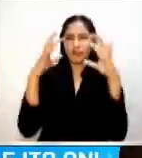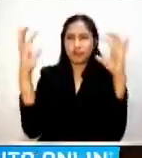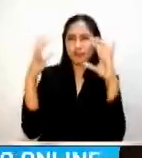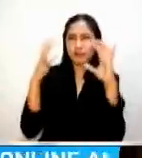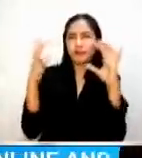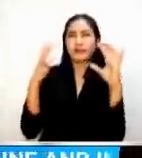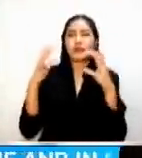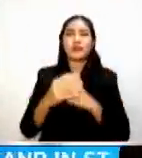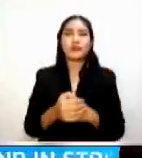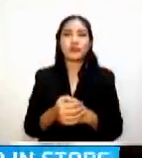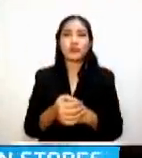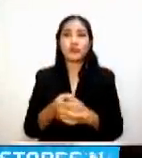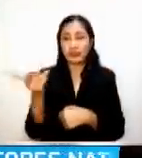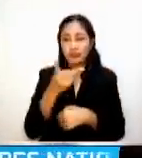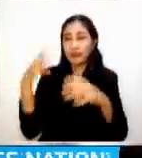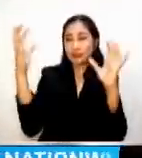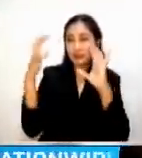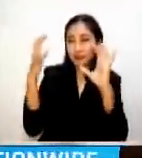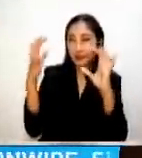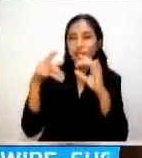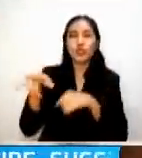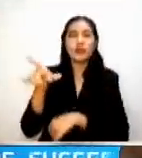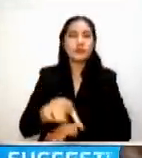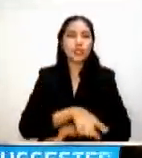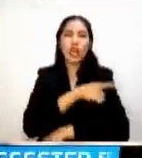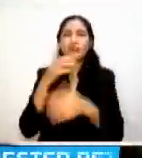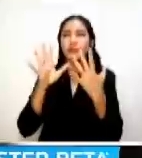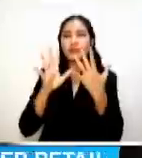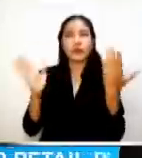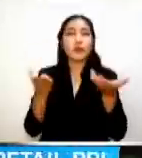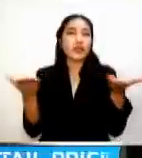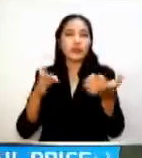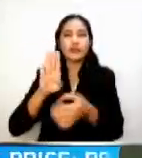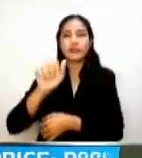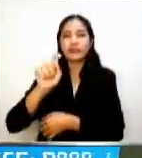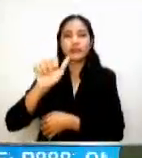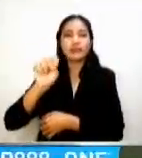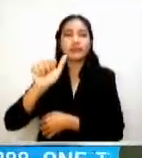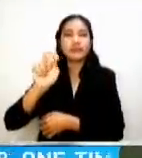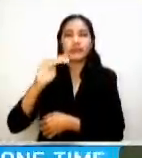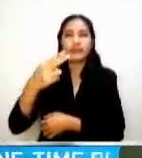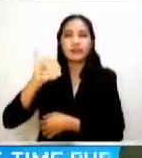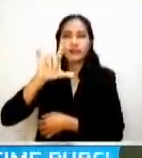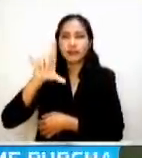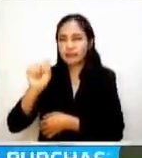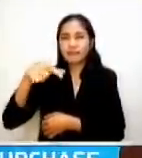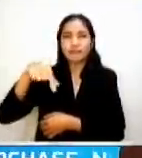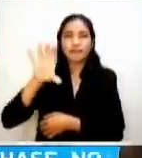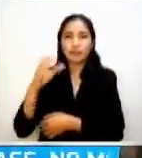Nagkatensyon na sa magdamagang pila para sa ayuda sa Barangay Batasan Hills, Quezon City. Grabe, ang takal talaga. Pinahirapan